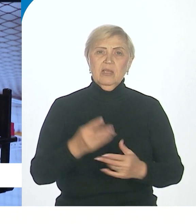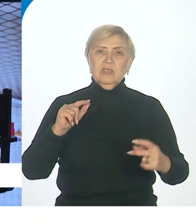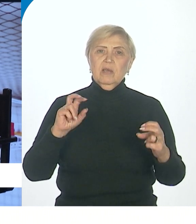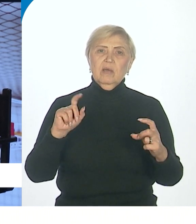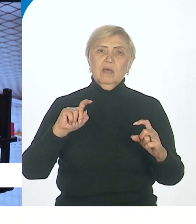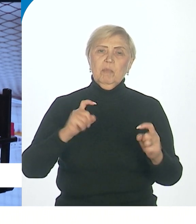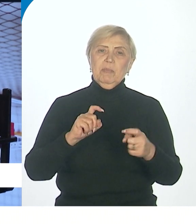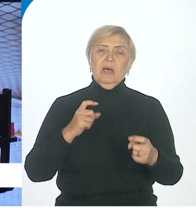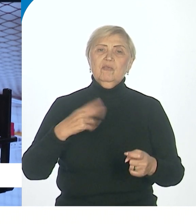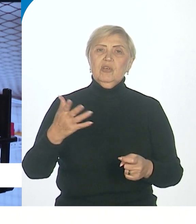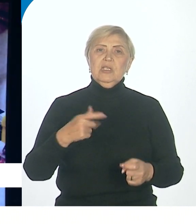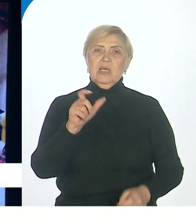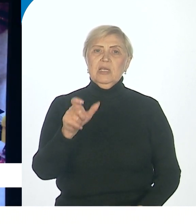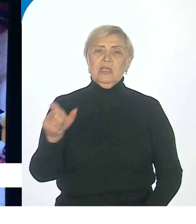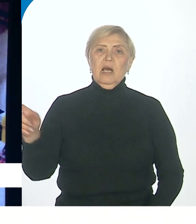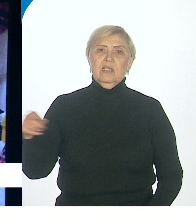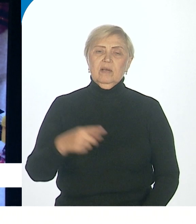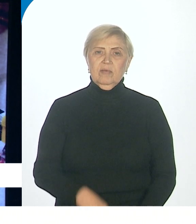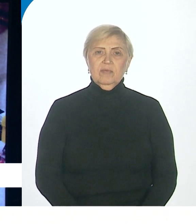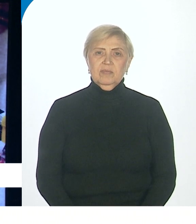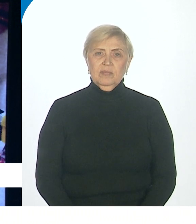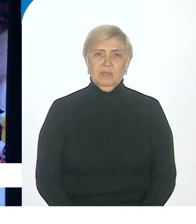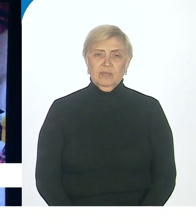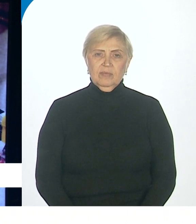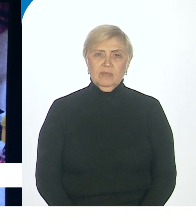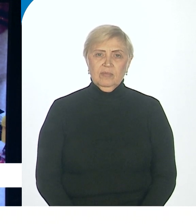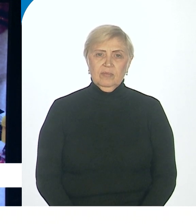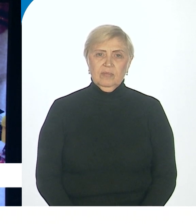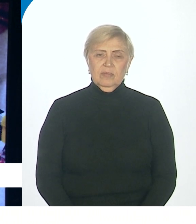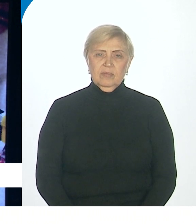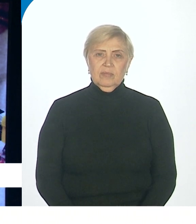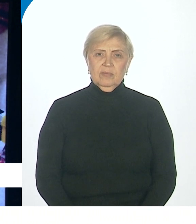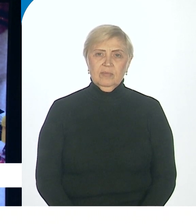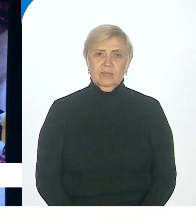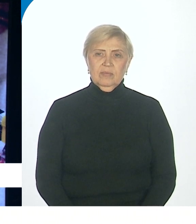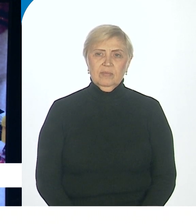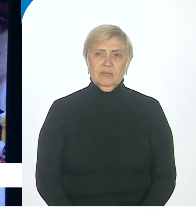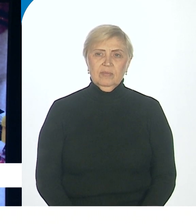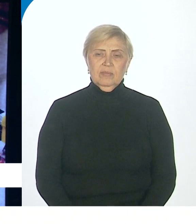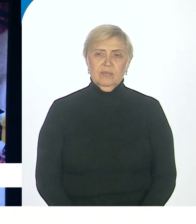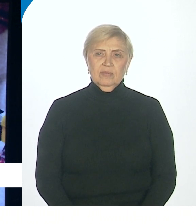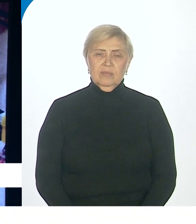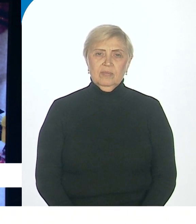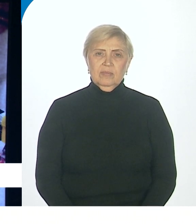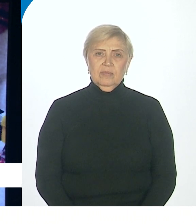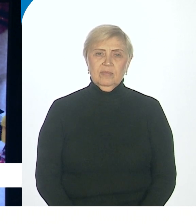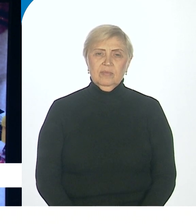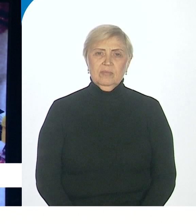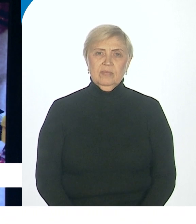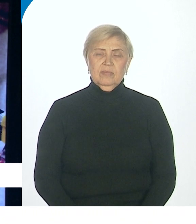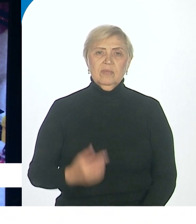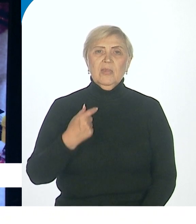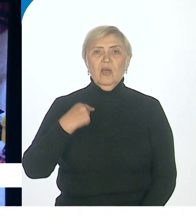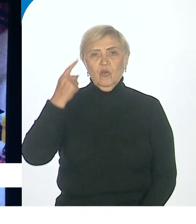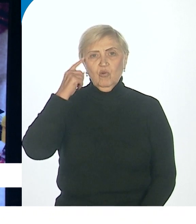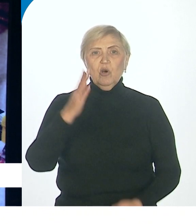Я просто уверен, что вот Дмитрий сейчас в кванториуме, но вот с навыками конкретно вот этими, мне кажется, там есть не то чтобы очередь, но